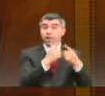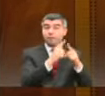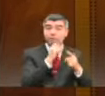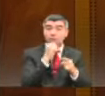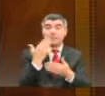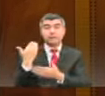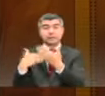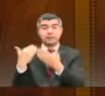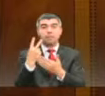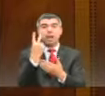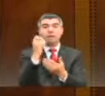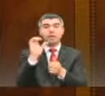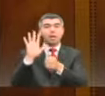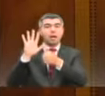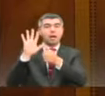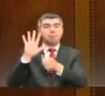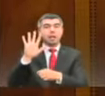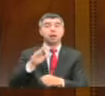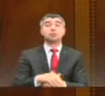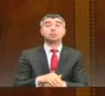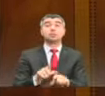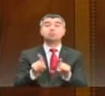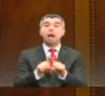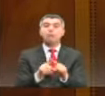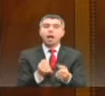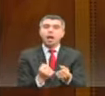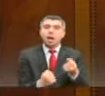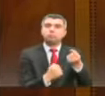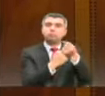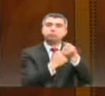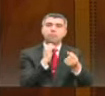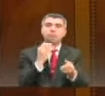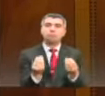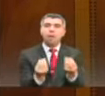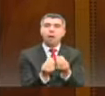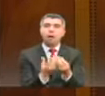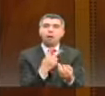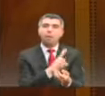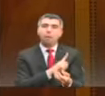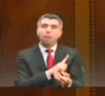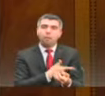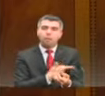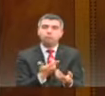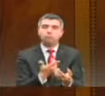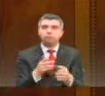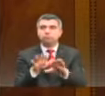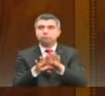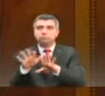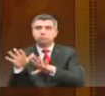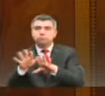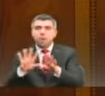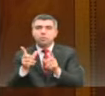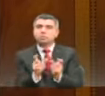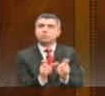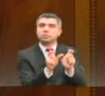سنة 2005 ودعم قدرات المصالح الأمنية على محاربة شبكات التهريب الدولي